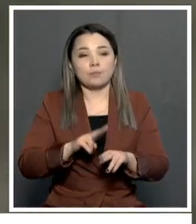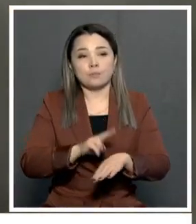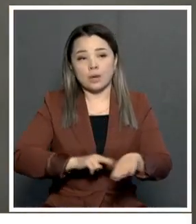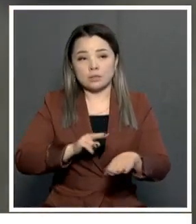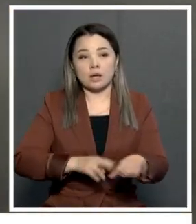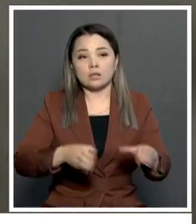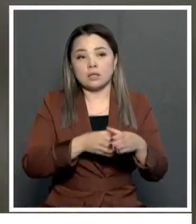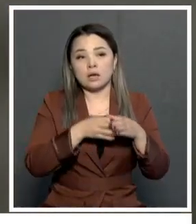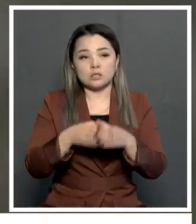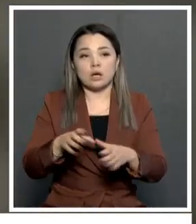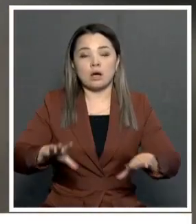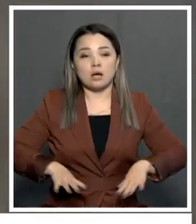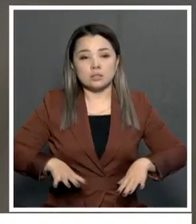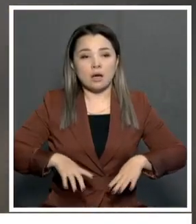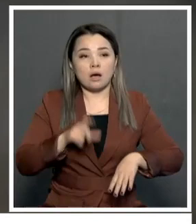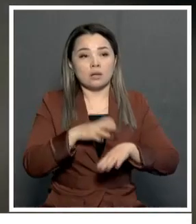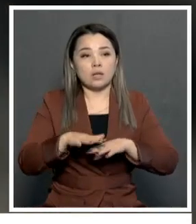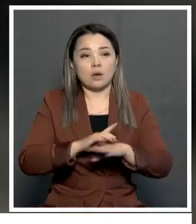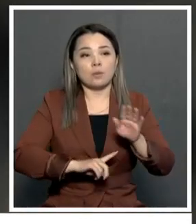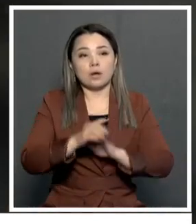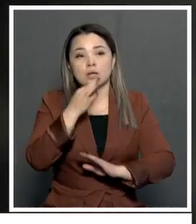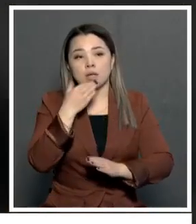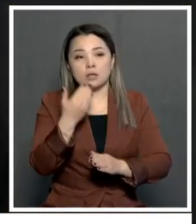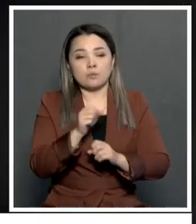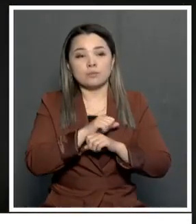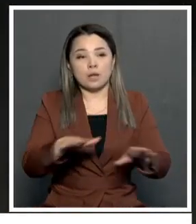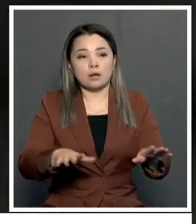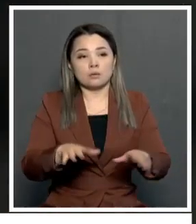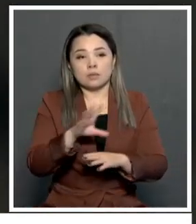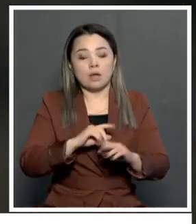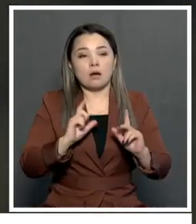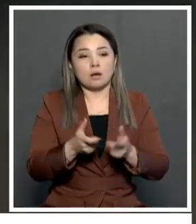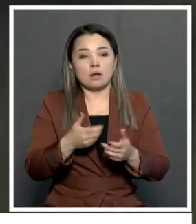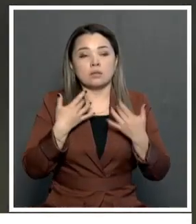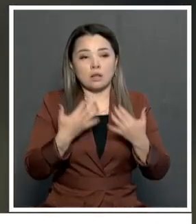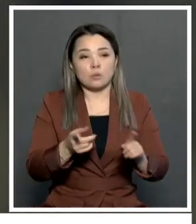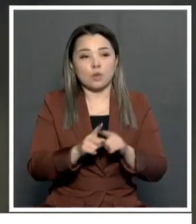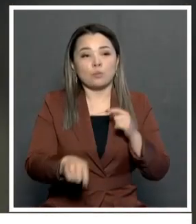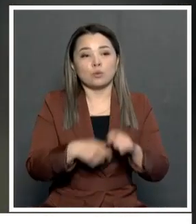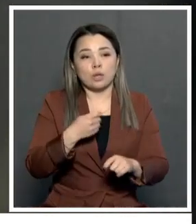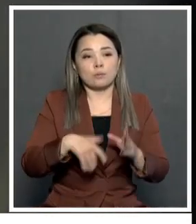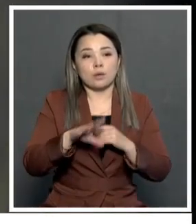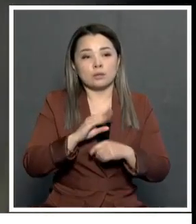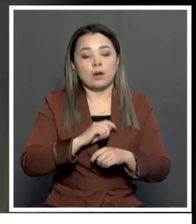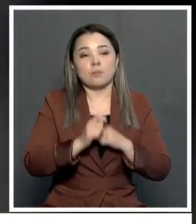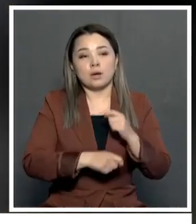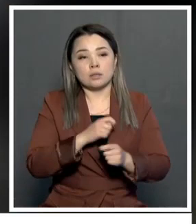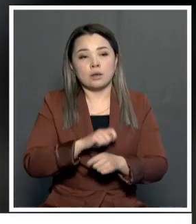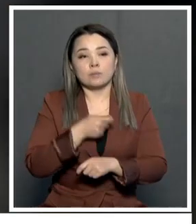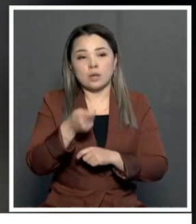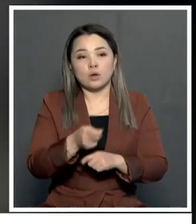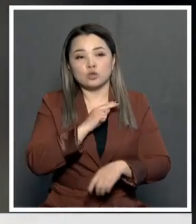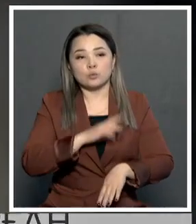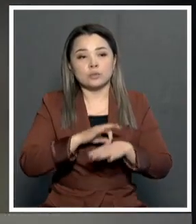Ақташ жайлауына жиылған шабандоздарды көкпар басталмай жатып тарқатып жіберді. Карантин талаптарын бұзған үшін материалдар тиісті басқармаға